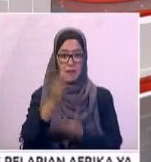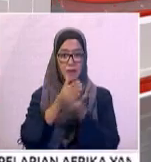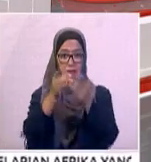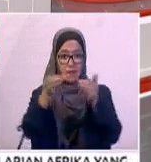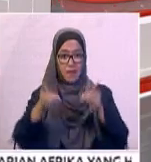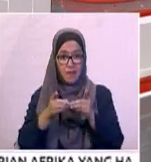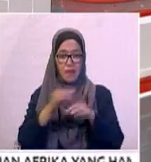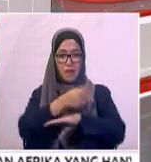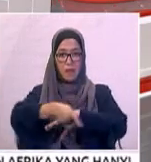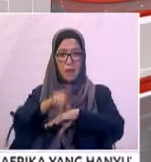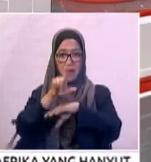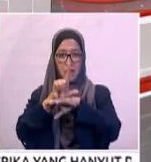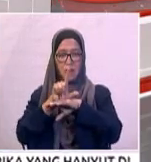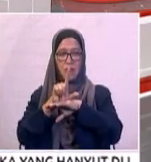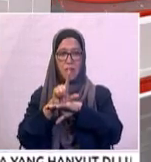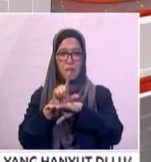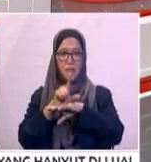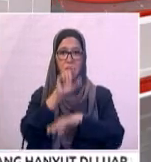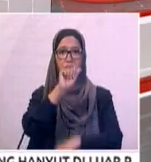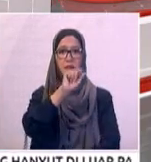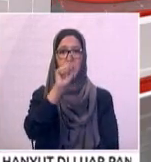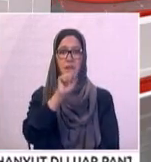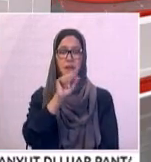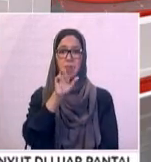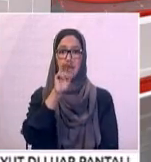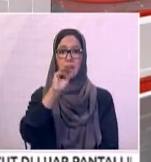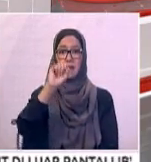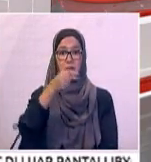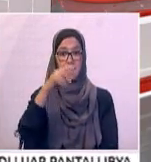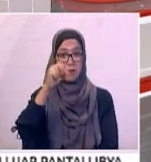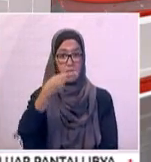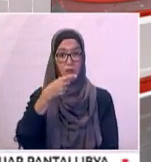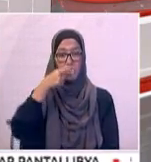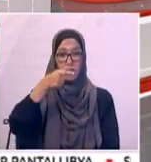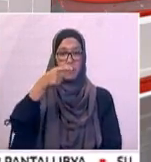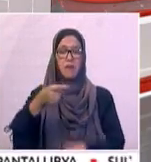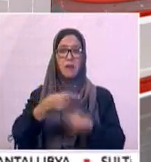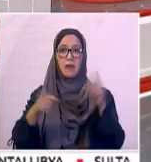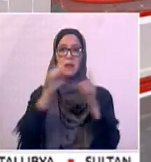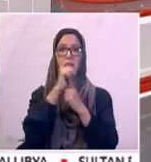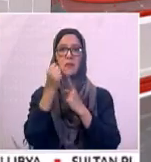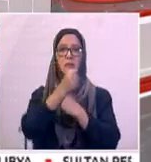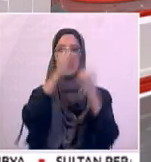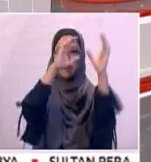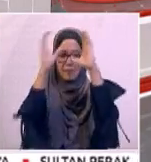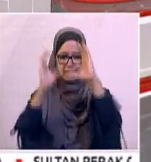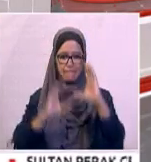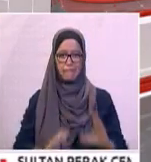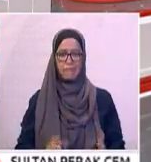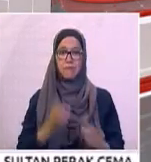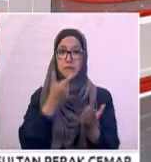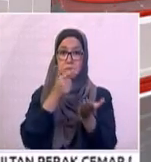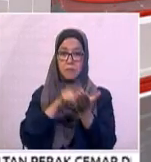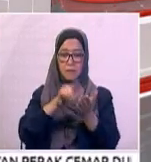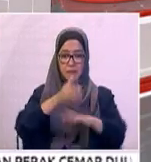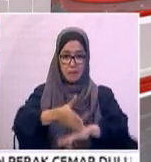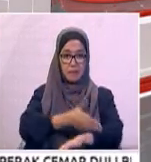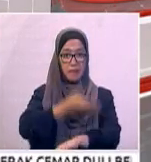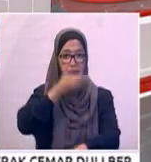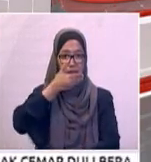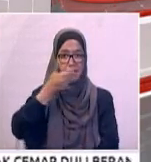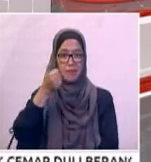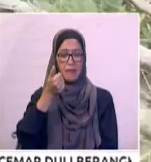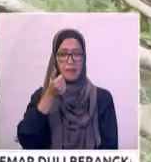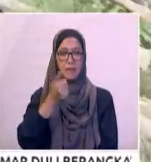Letnan Pertahanan Awam Azam Shah Aperal berkata, keadaan cuaca dilaporkan baik. Anggota Jabatan Bomba dan Penyelamat